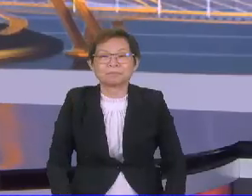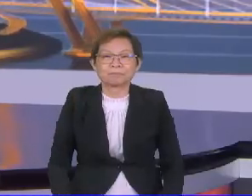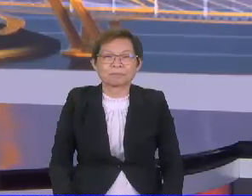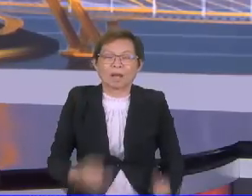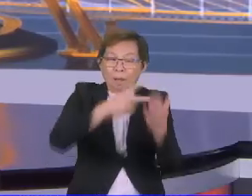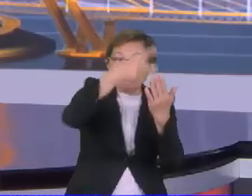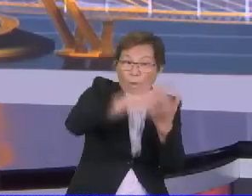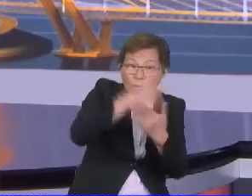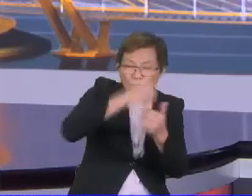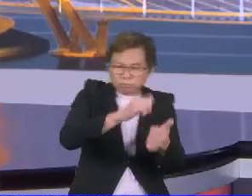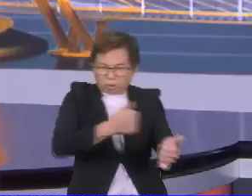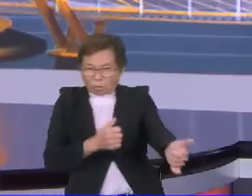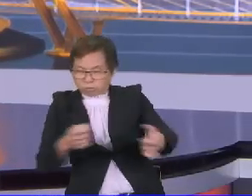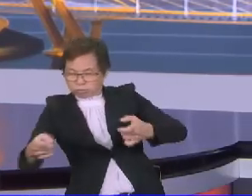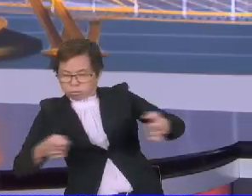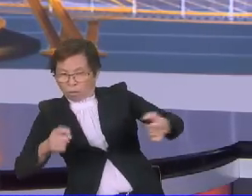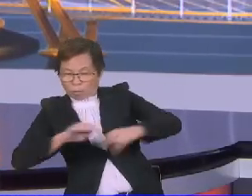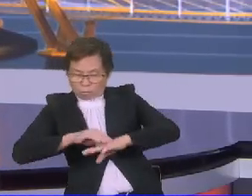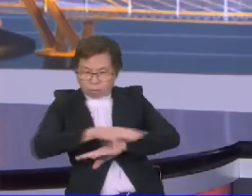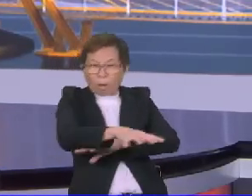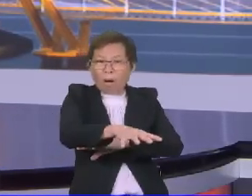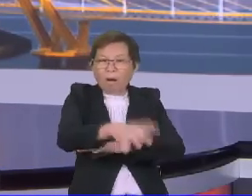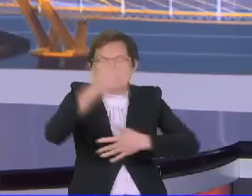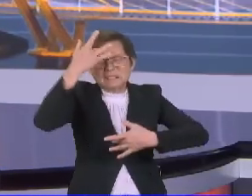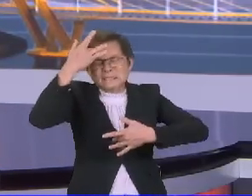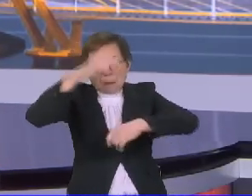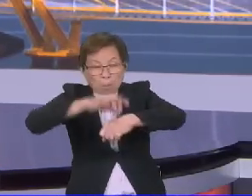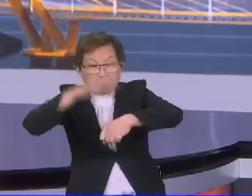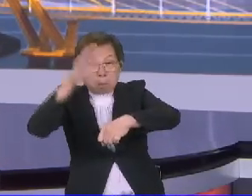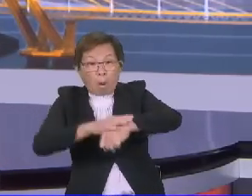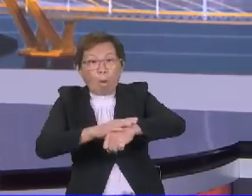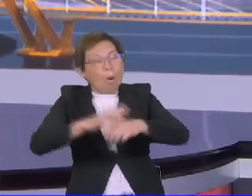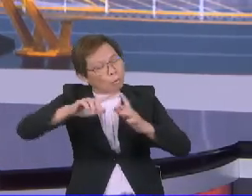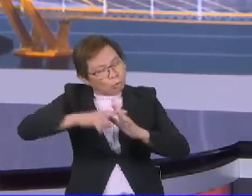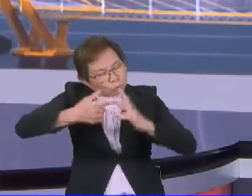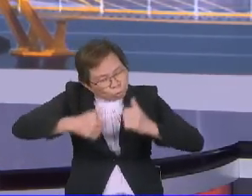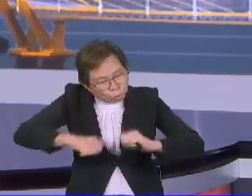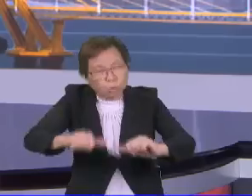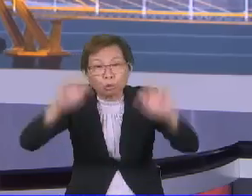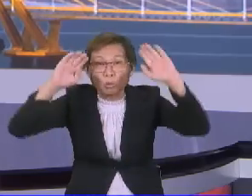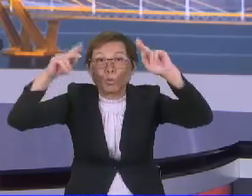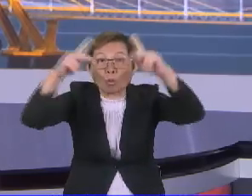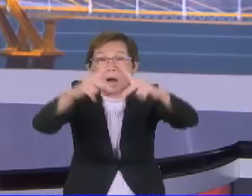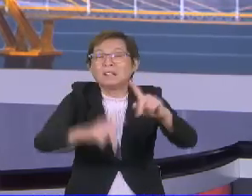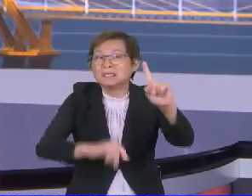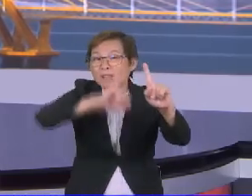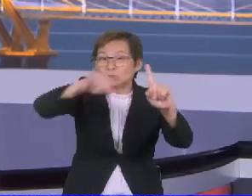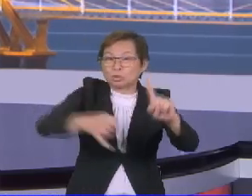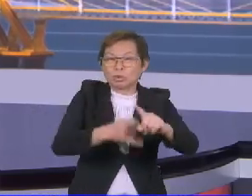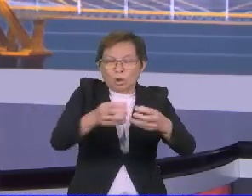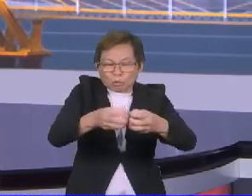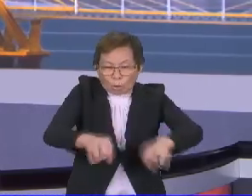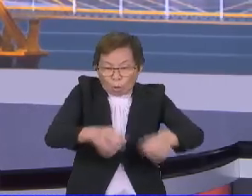inisiatif bagi mencegah dan mengawal jakitan case demam tinggi terus digerakkan di kontan hampir sejuta telur